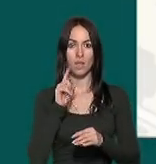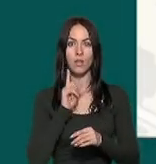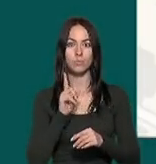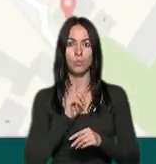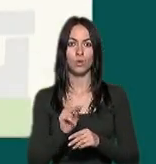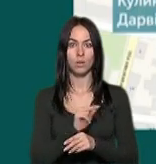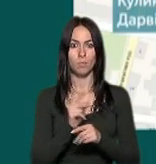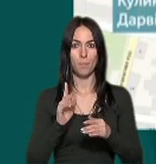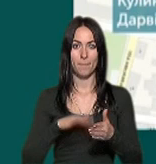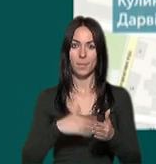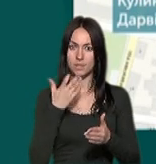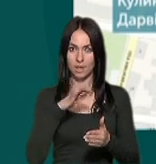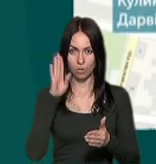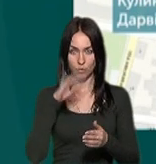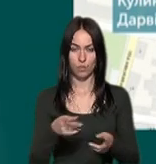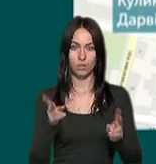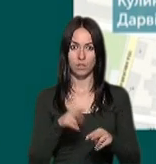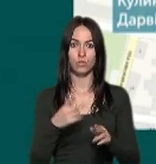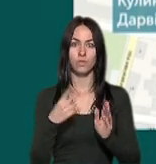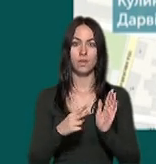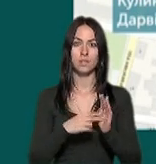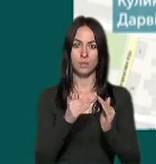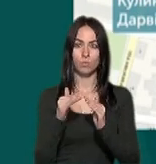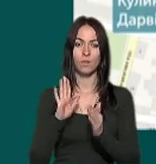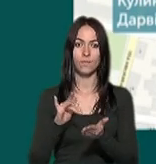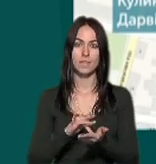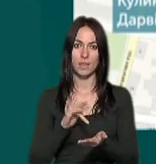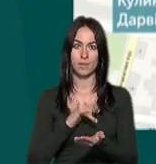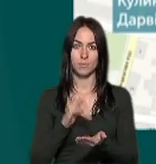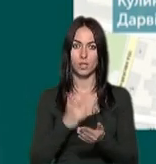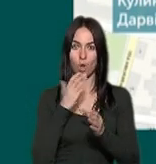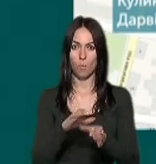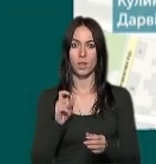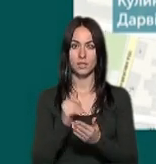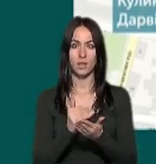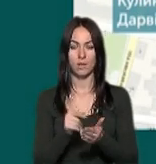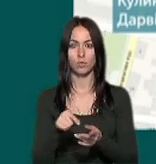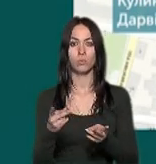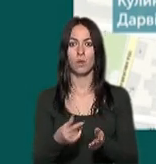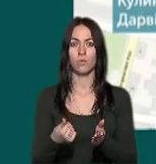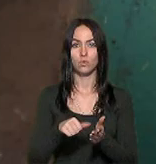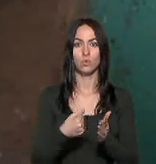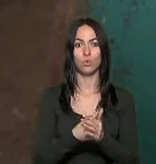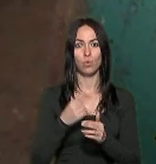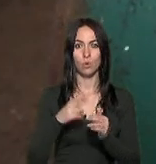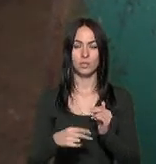води лишилися 27 будинків у центрі міста. Опалення в будинках за графіком тут мають вімкнути до кінця